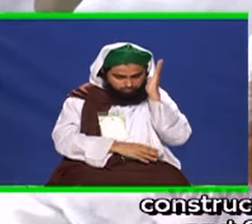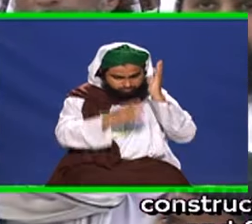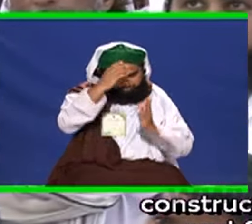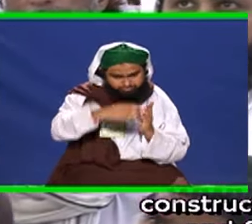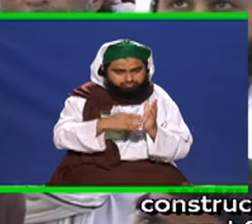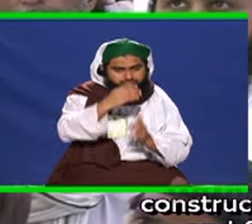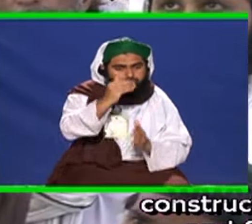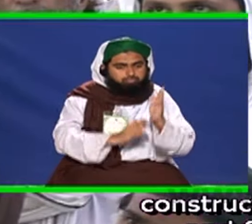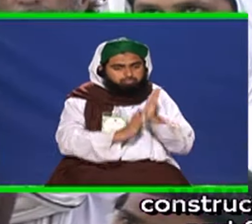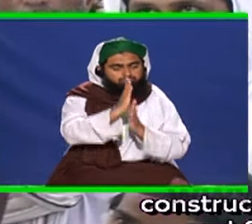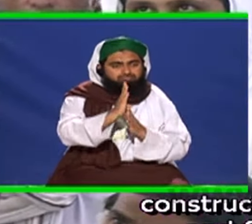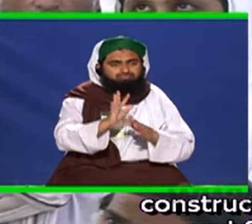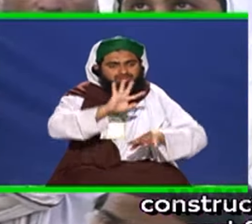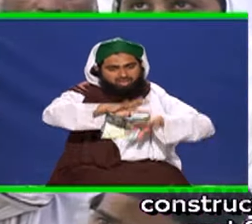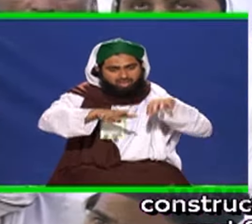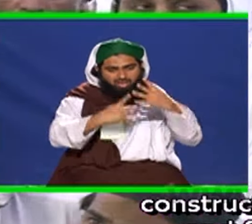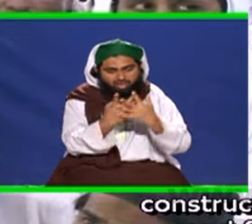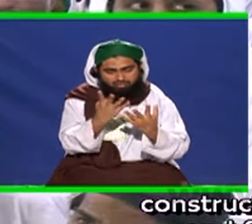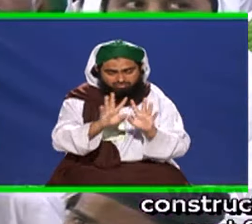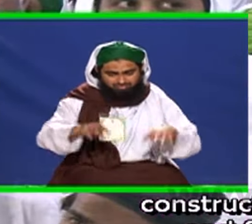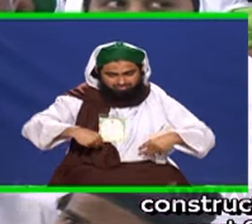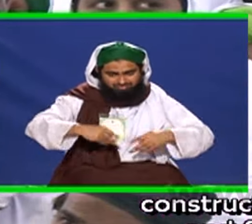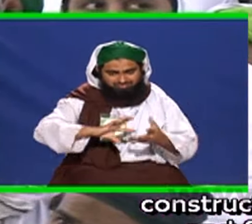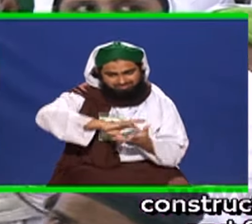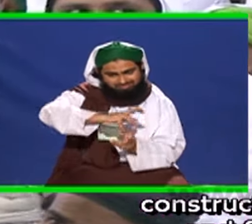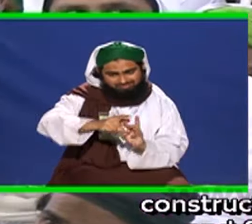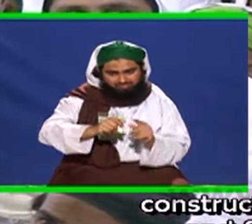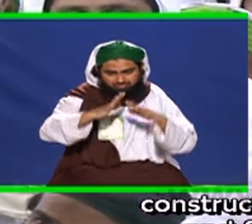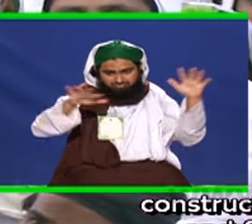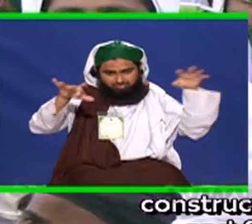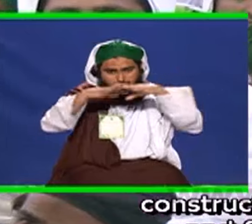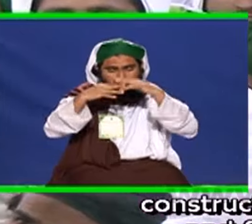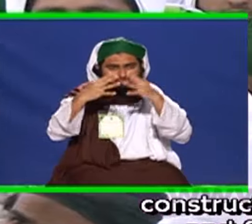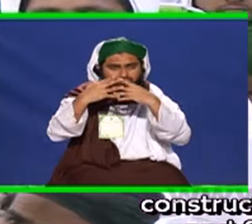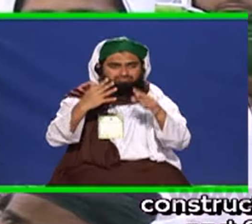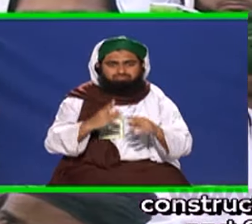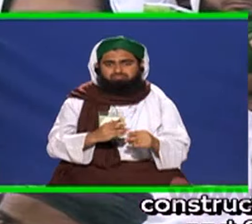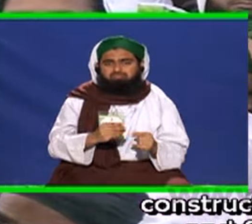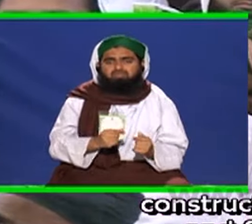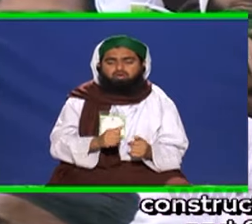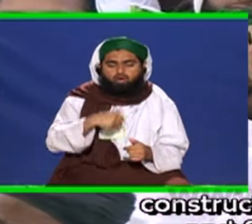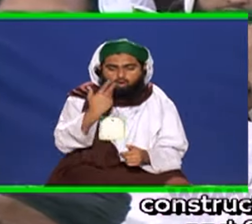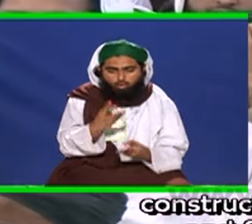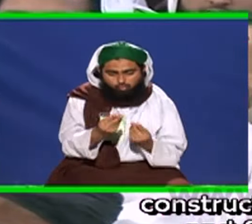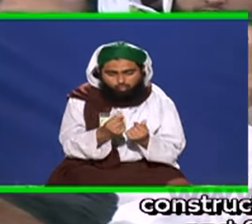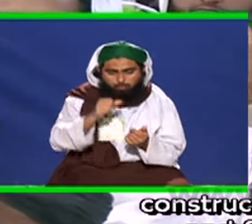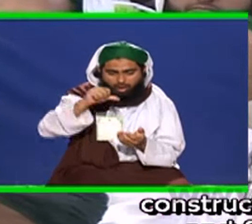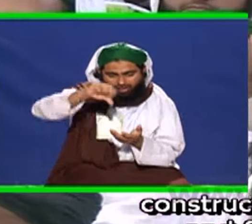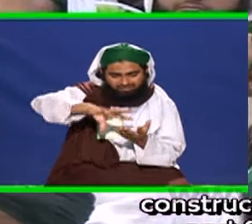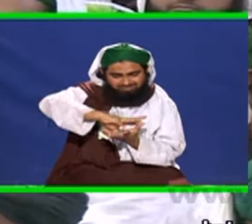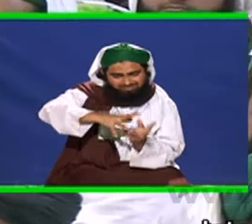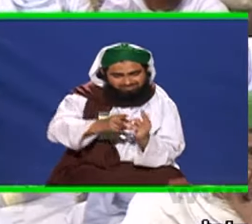لاؤ, اس کے سکون گاڑو اور چٹائی کی یا گارے کی مٹی ملا کر چھت بناؤ اور گارے کا فرش